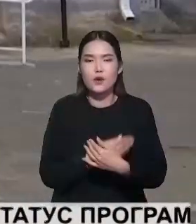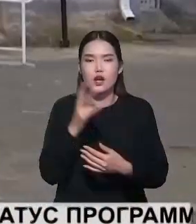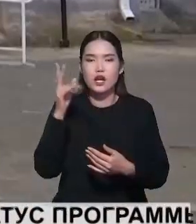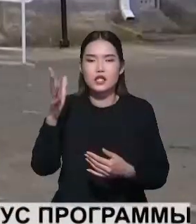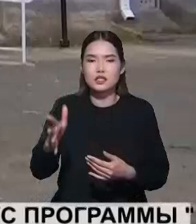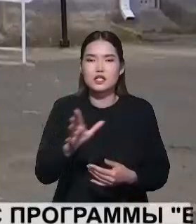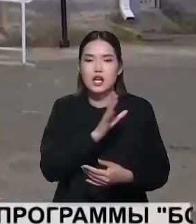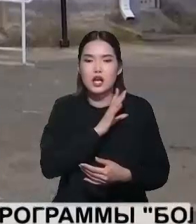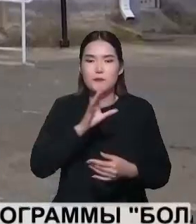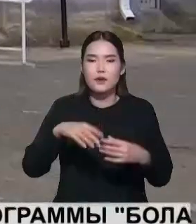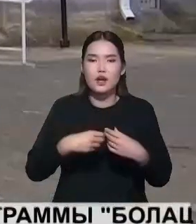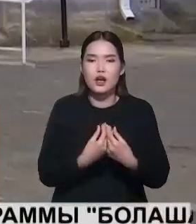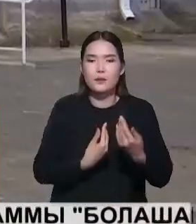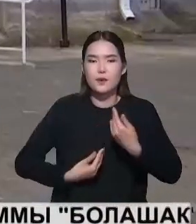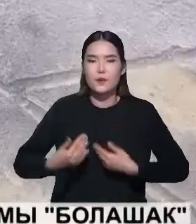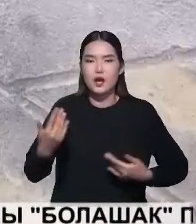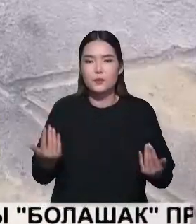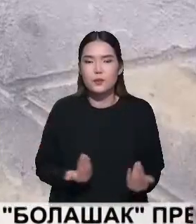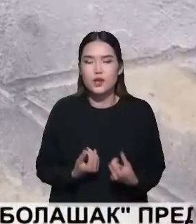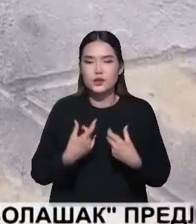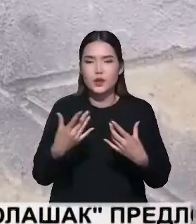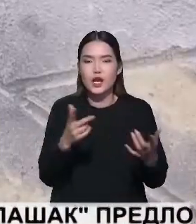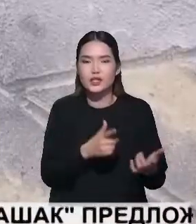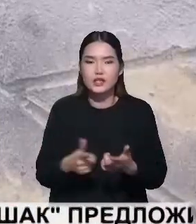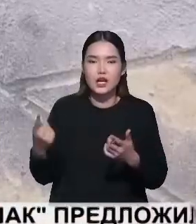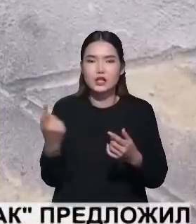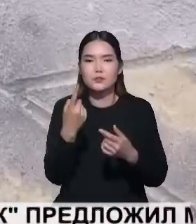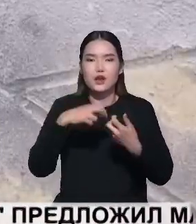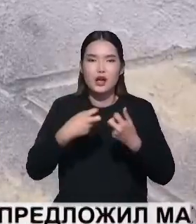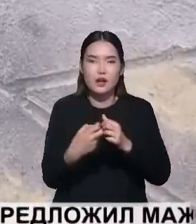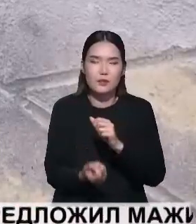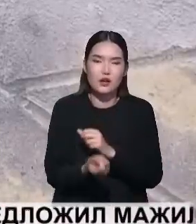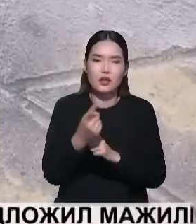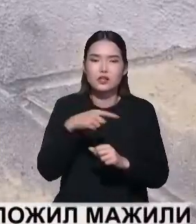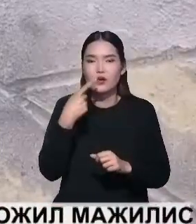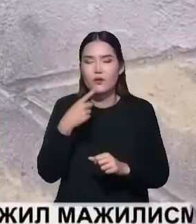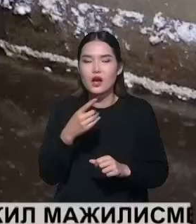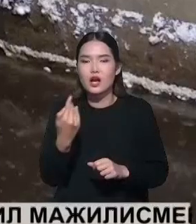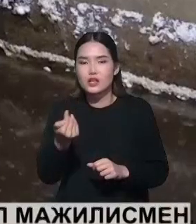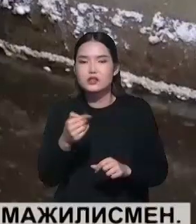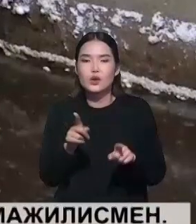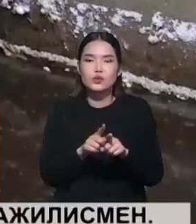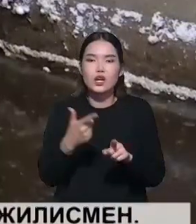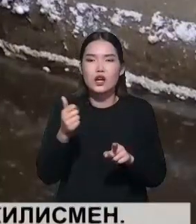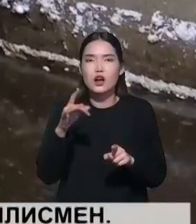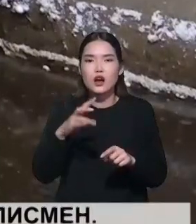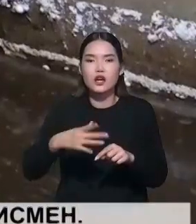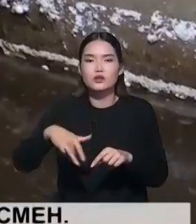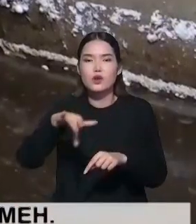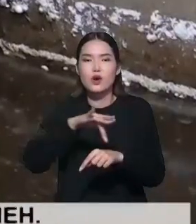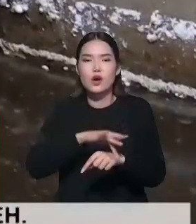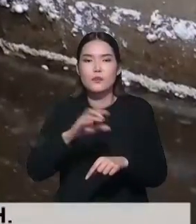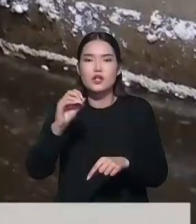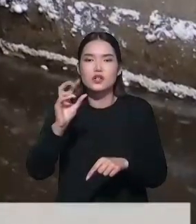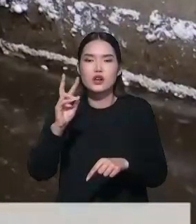семья отметила в январе. А уже со сходом снега появились первые проблемы, говорит женщина. Сам дом находится на балансе городского отдела ЖКХ.